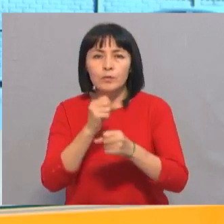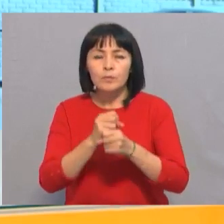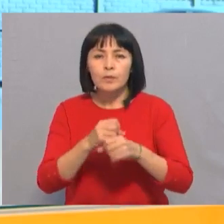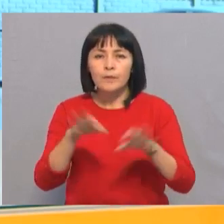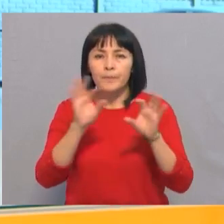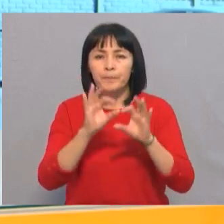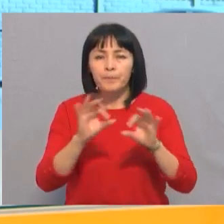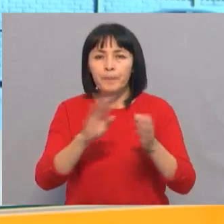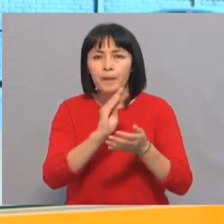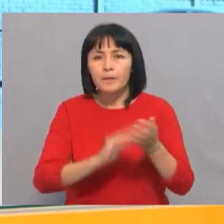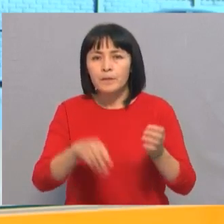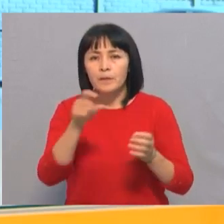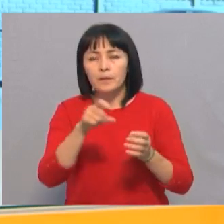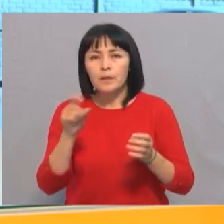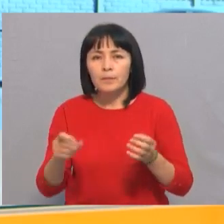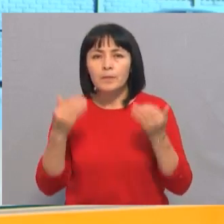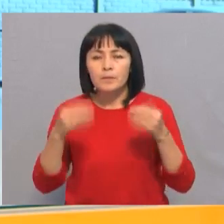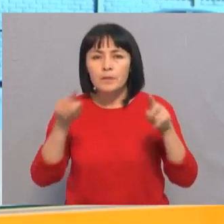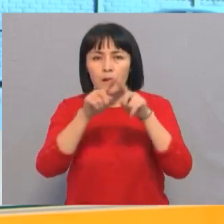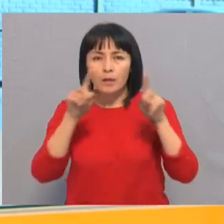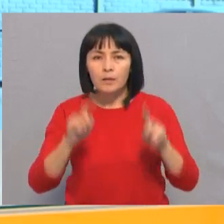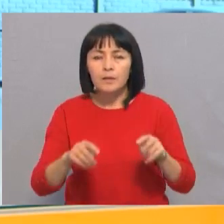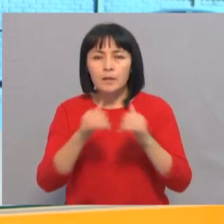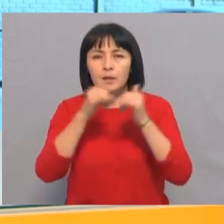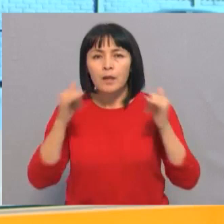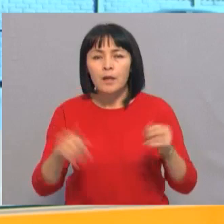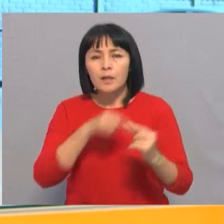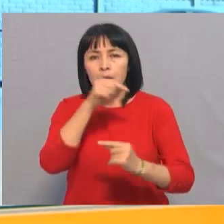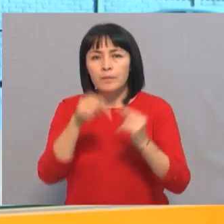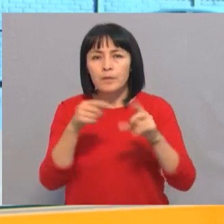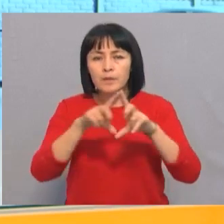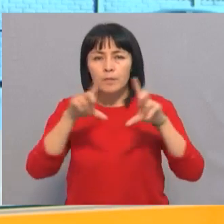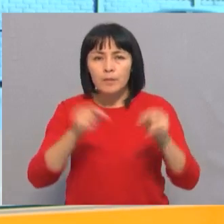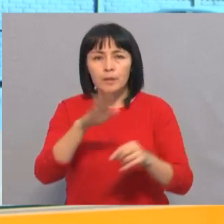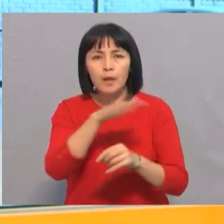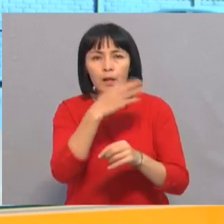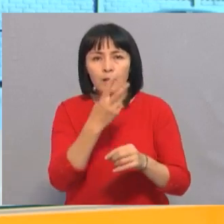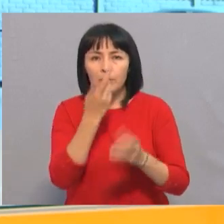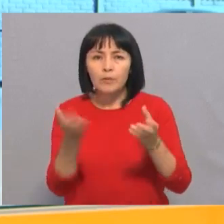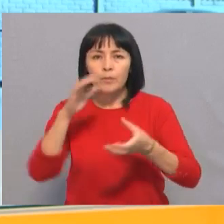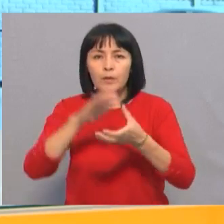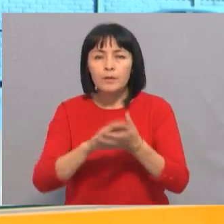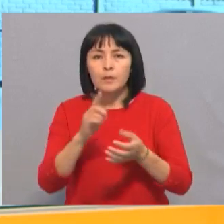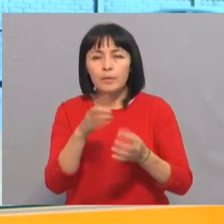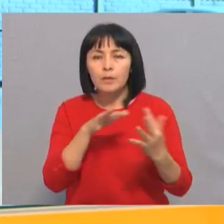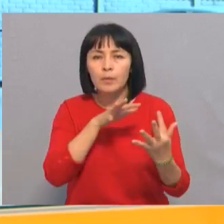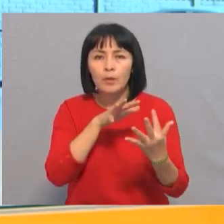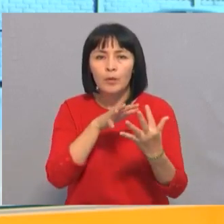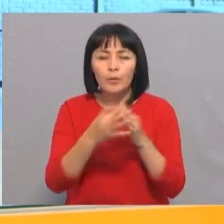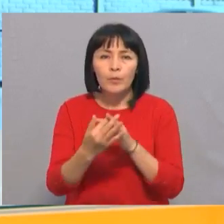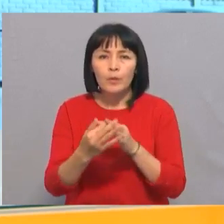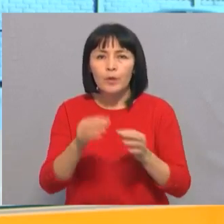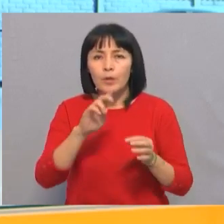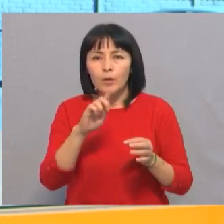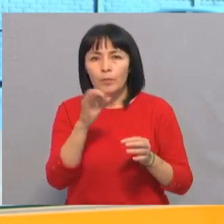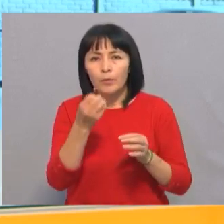ақпарат құралдарының өкілдері индустрияландыру картасы аясында жүзеге асқан бизнес мекемелерді аралады. Соның бірі Бадам ауылдық округіндегі